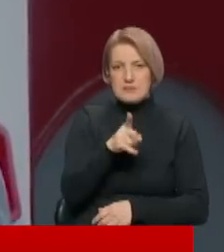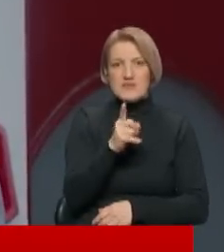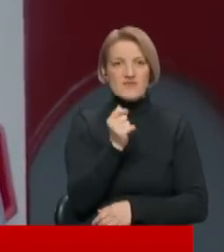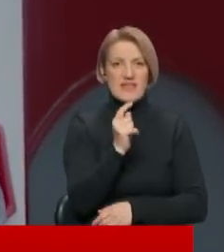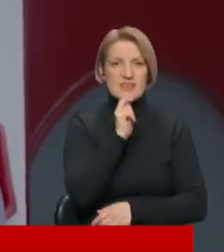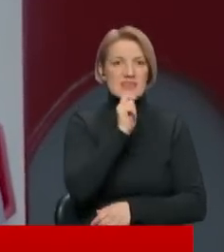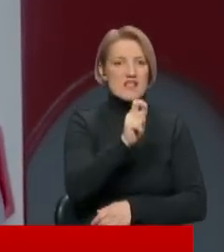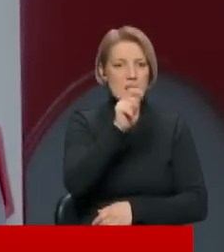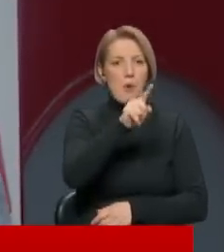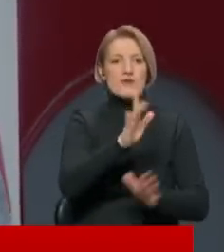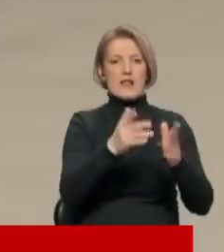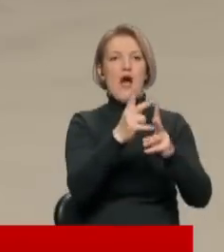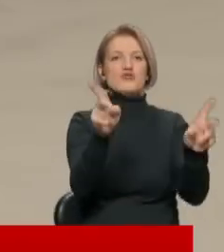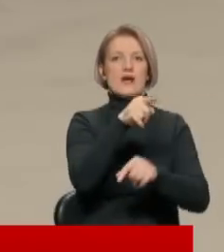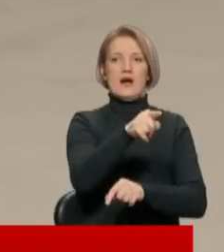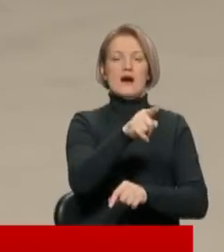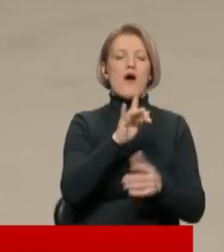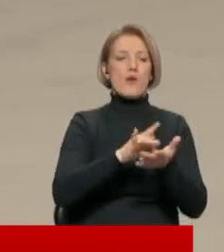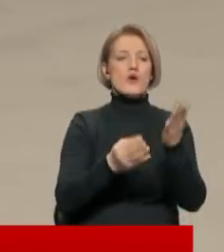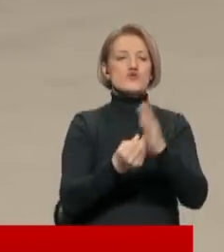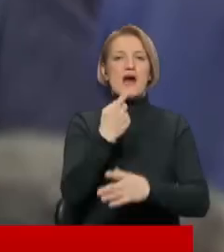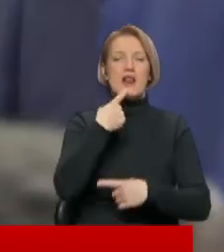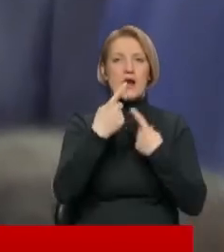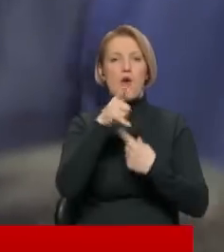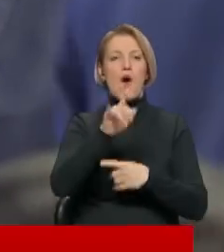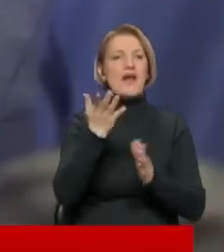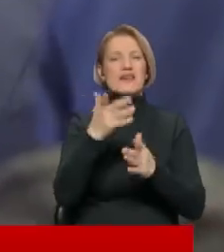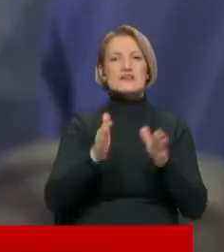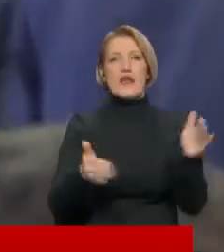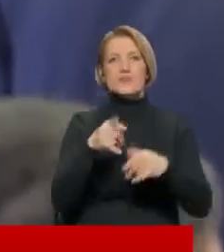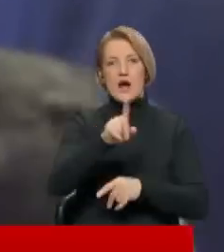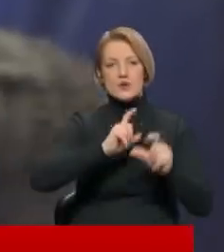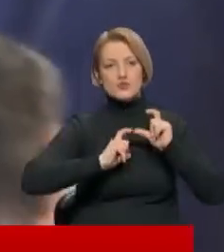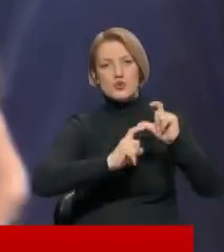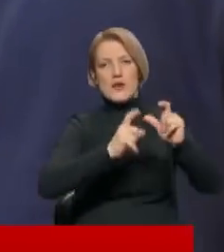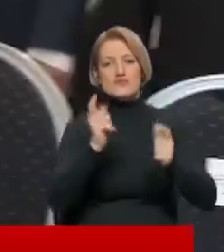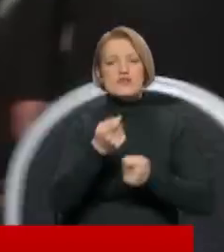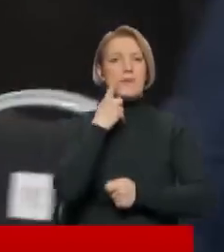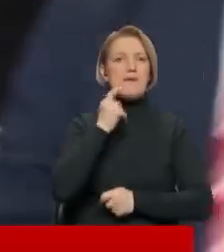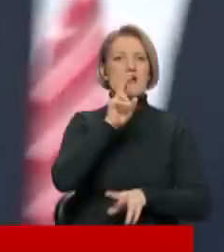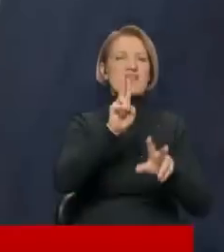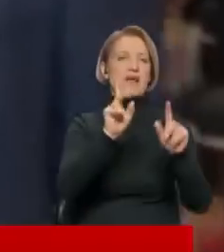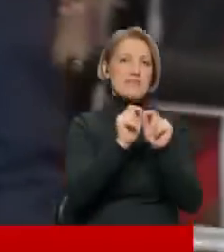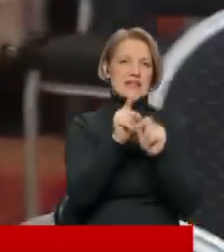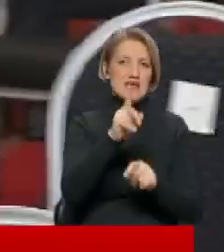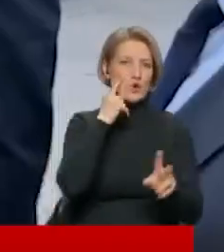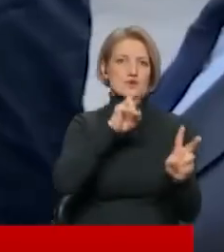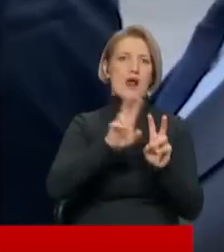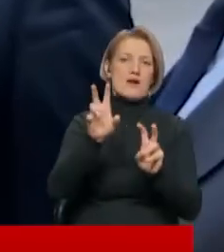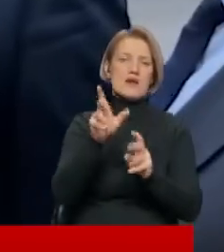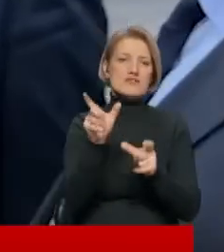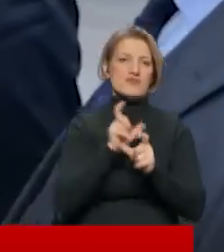rakam teklif etmişse o sendikaya açıkla ortaya attığı iddiayla O hangi sendika sorusunu sordurtan Çalışma Bakanı Vedat bilginde gözler